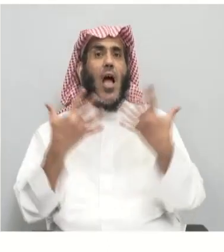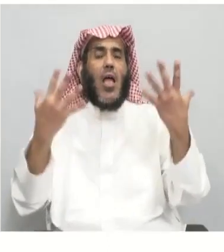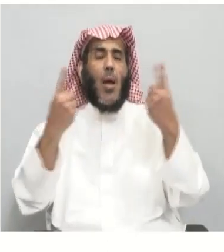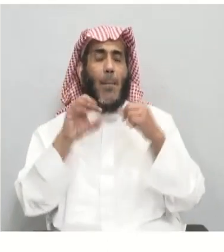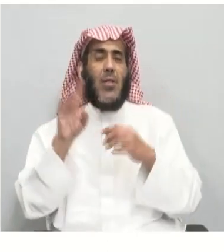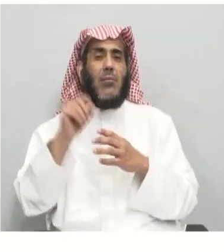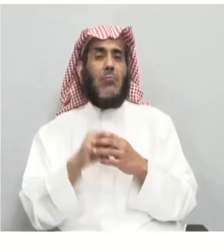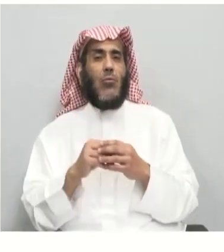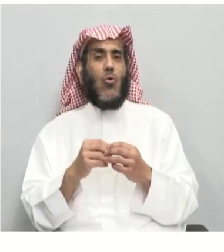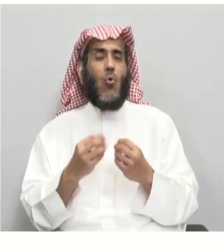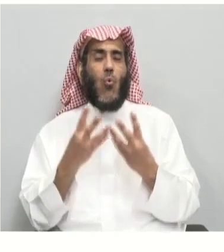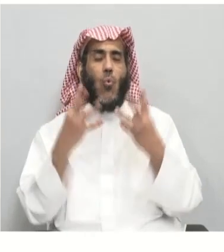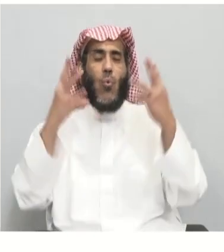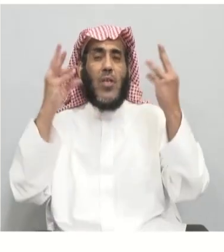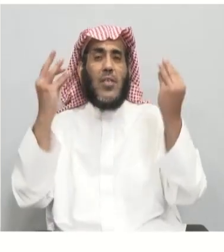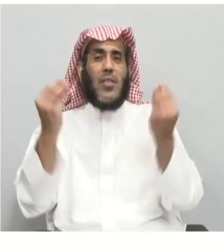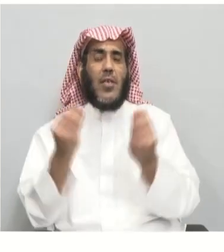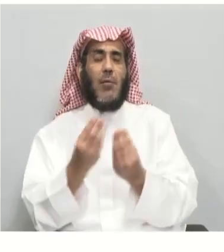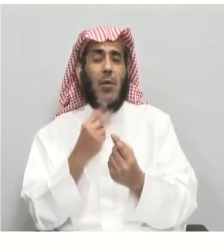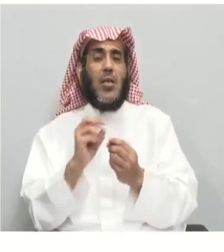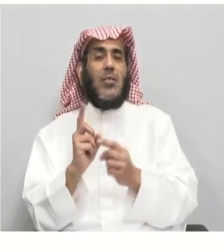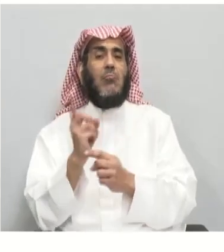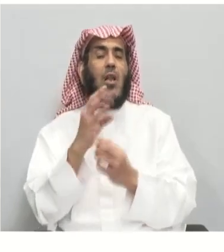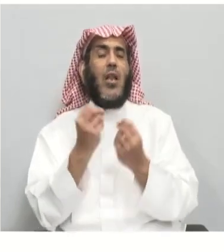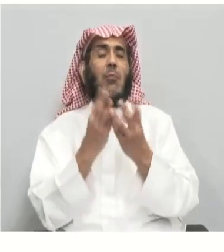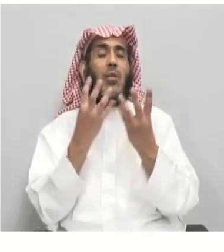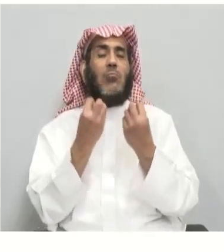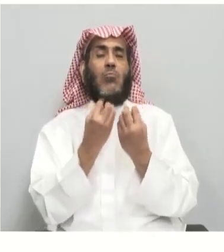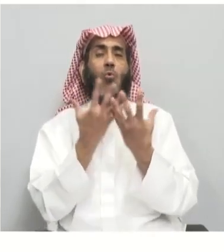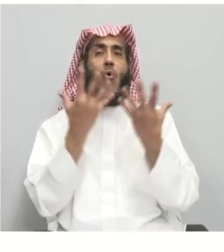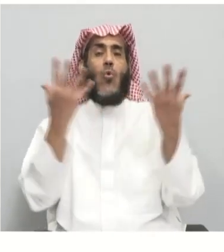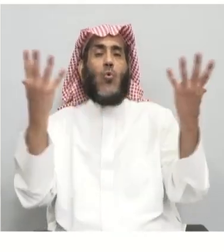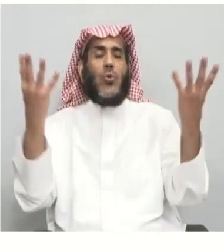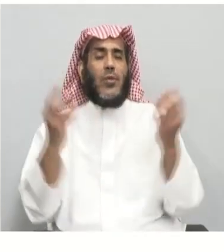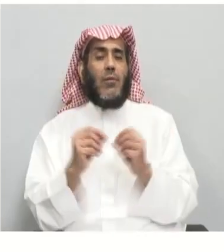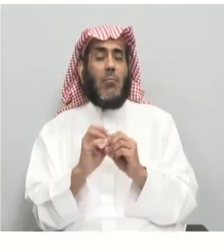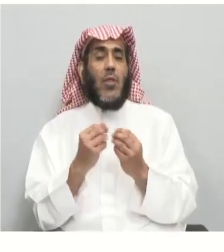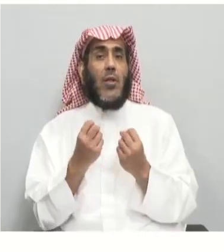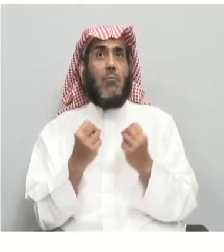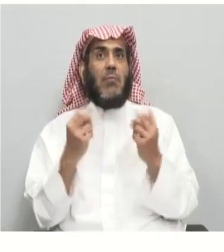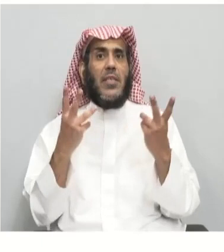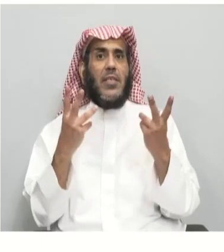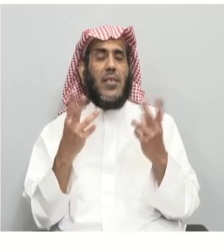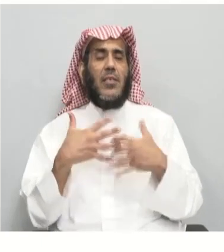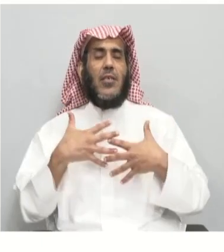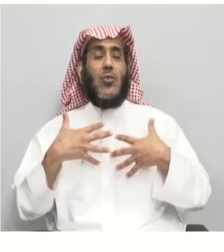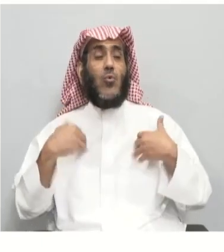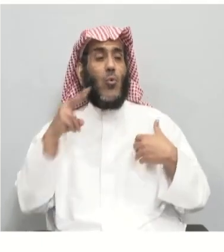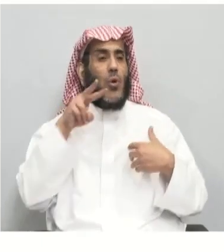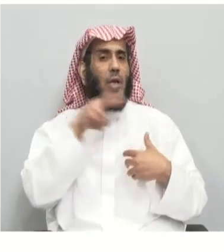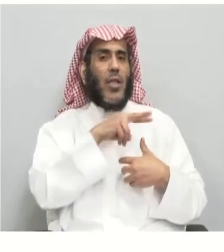الله وتتزين باجمل النباتات والورود في منظر بديع يسر